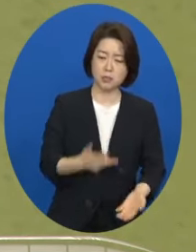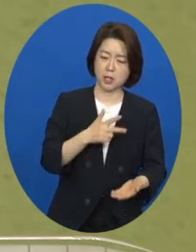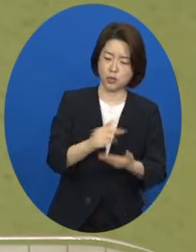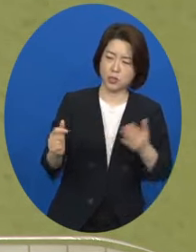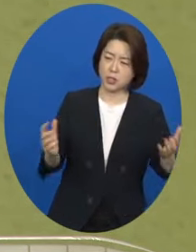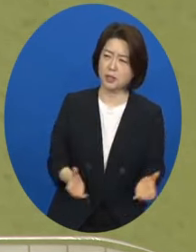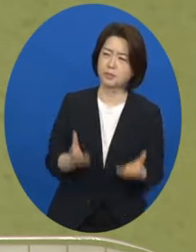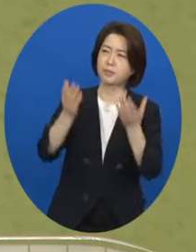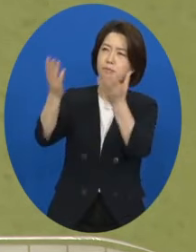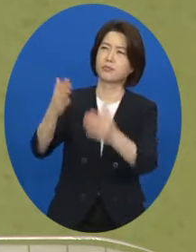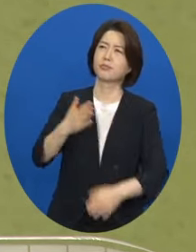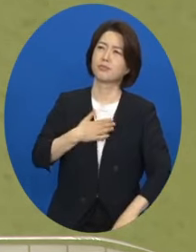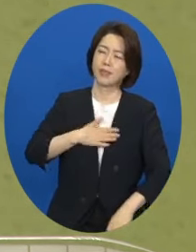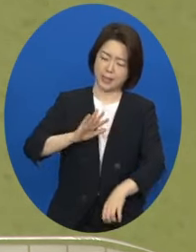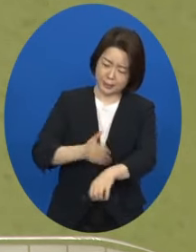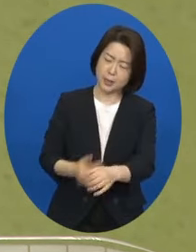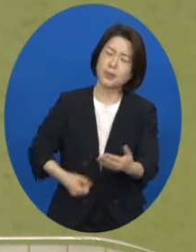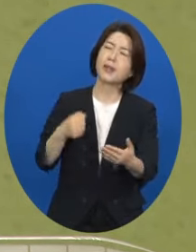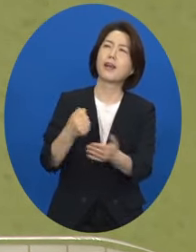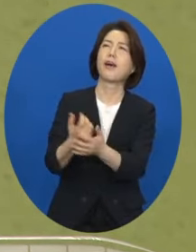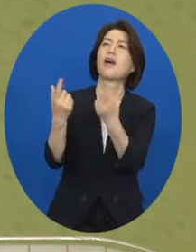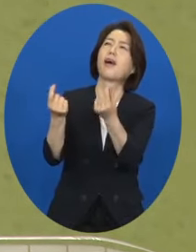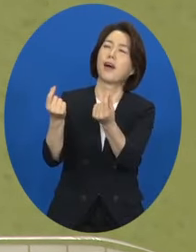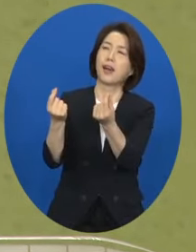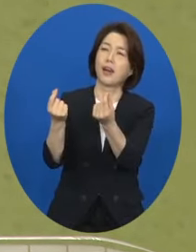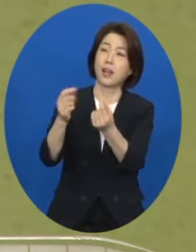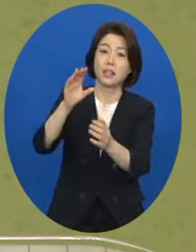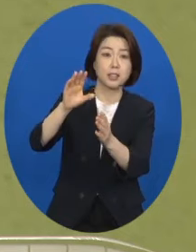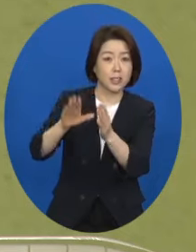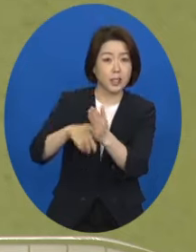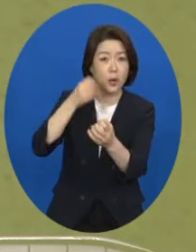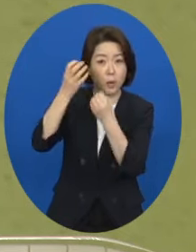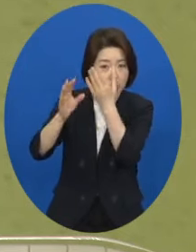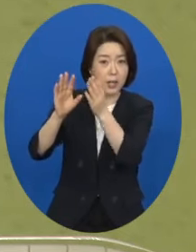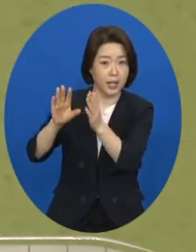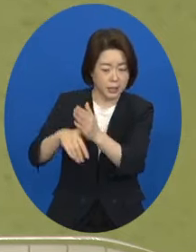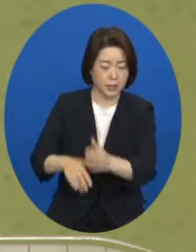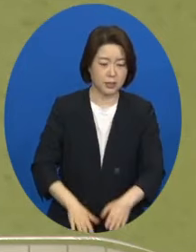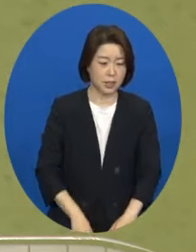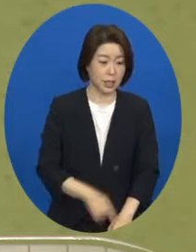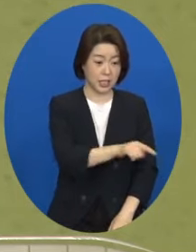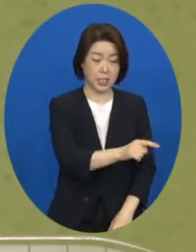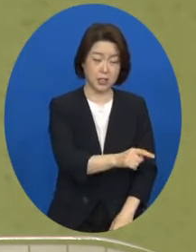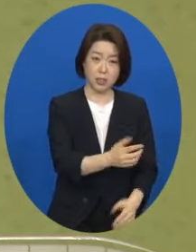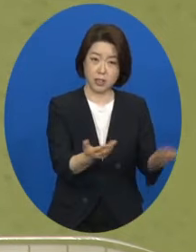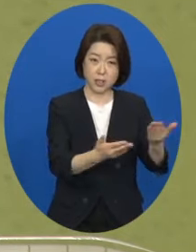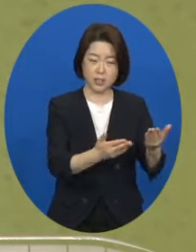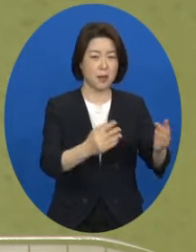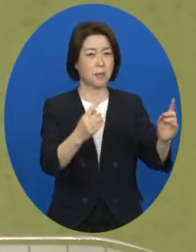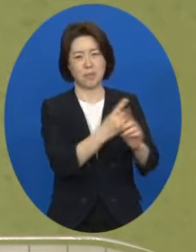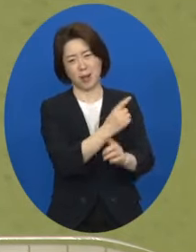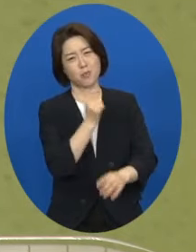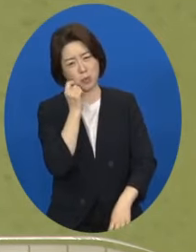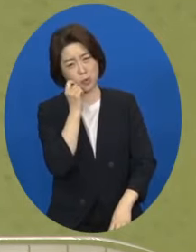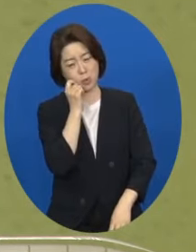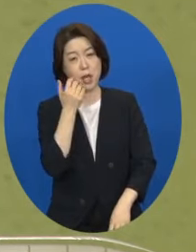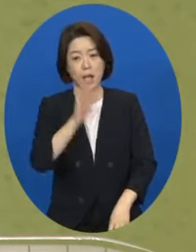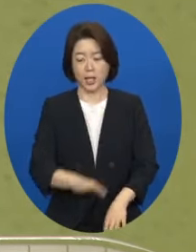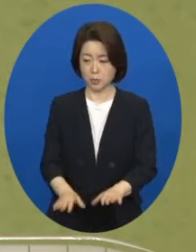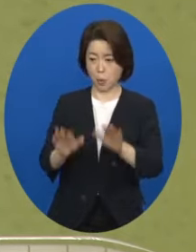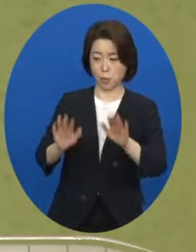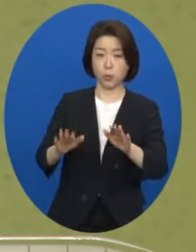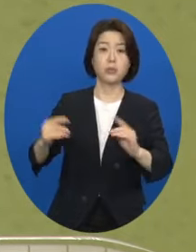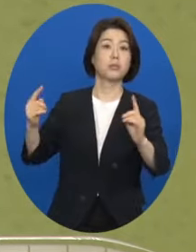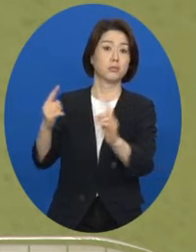내어놓고 하나님 우리가 잘못된 결정을 내린 것 같습니다, 그랬을 때에 우리가 과거를 바꿀 수는 없어요. 그러나 오늘을 바꿀